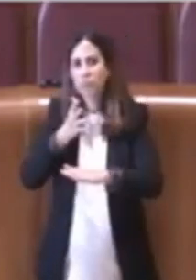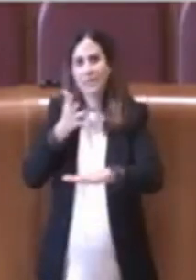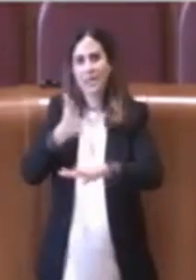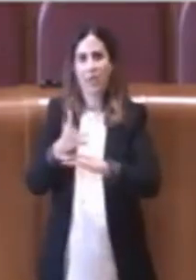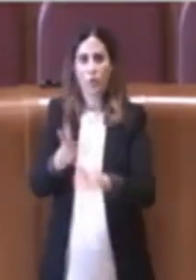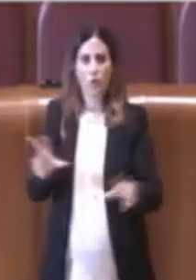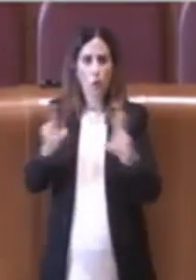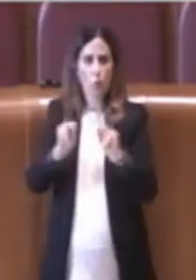presidente